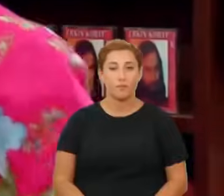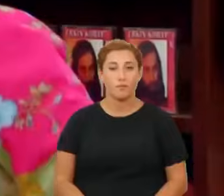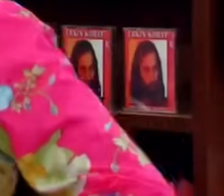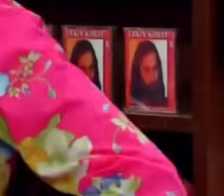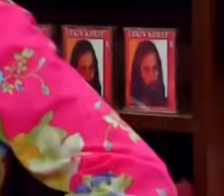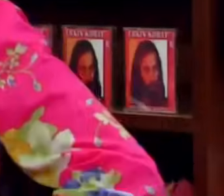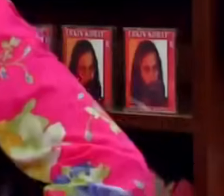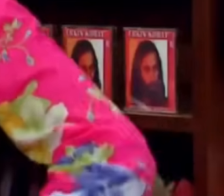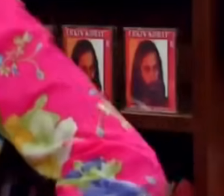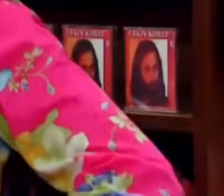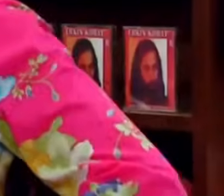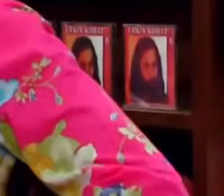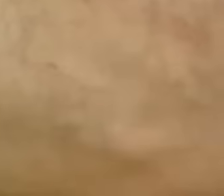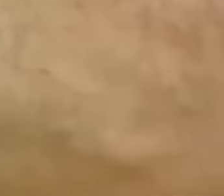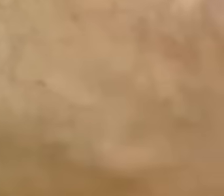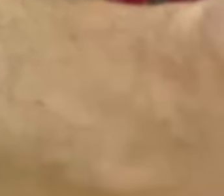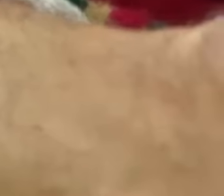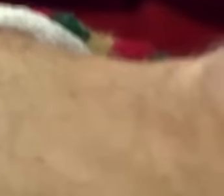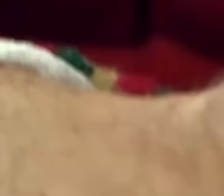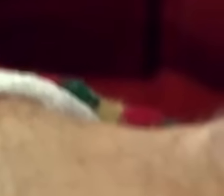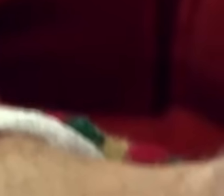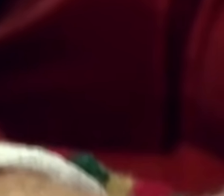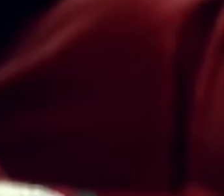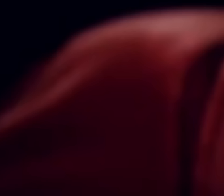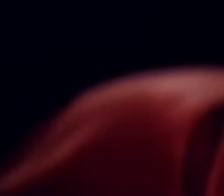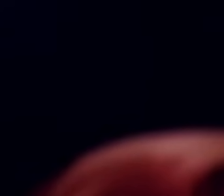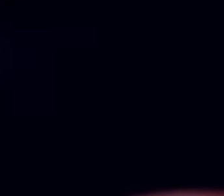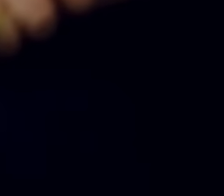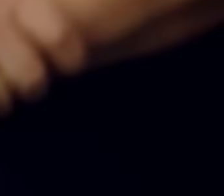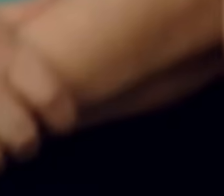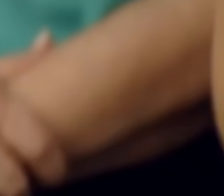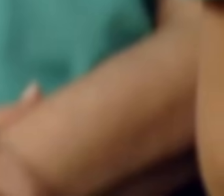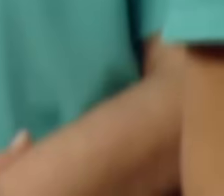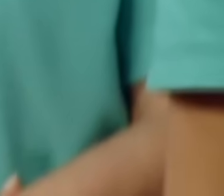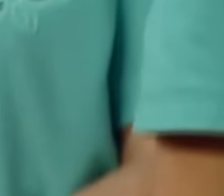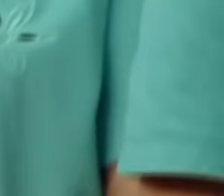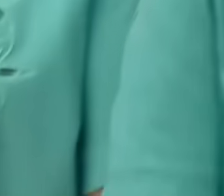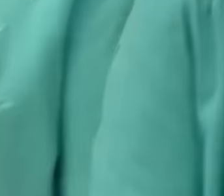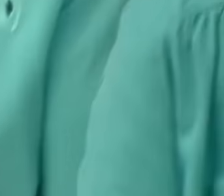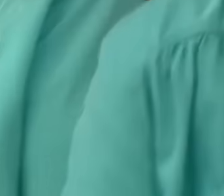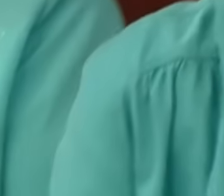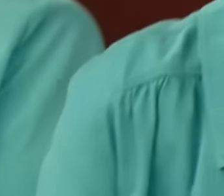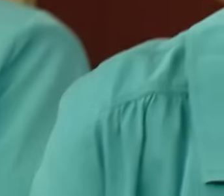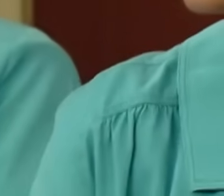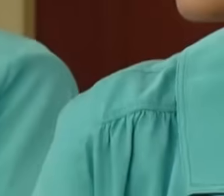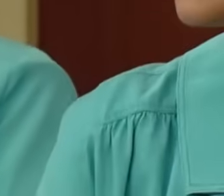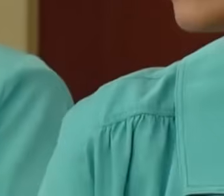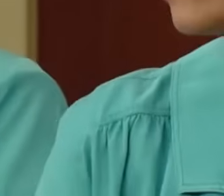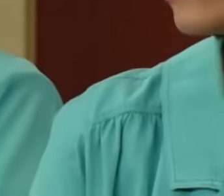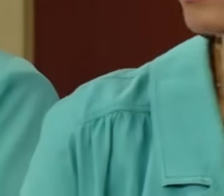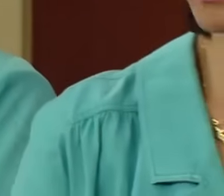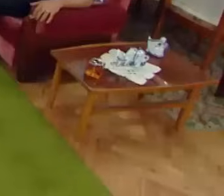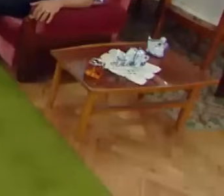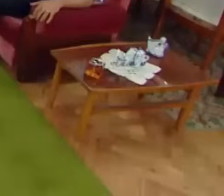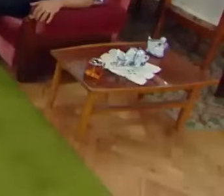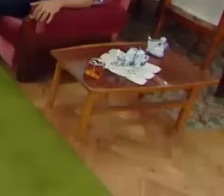gömleği. Ergun o kadar öfkeden sonra gömleğe bakıp yumuşadı. Müzaffer'in ayağı sehpaya uzatılmış. Altında minder var. Vicdan